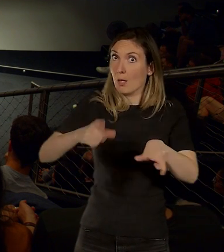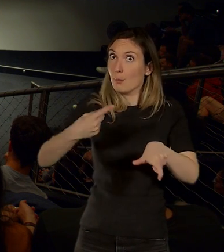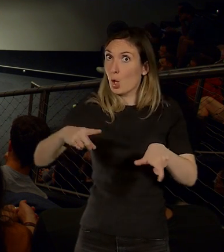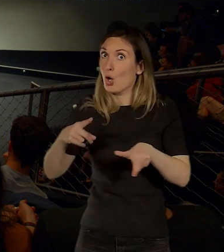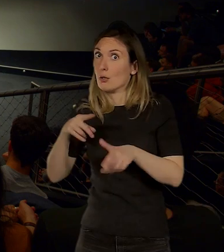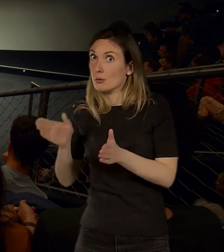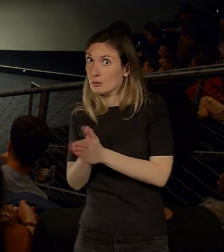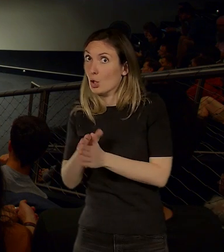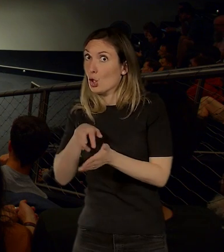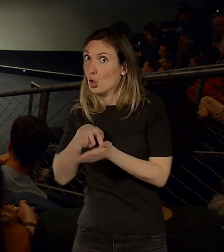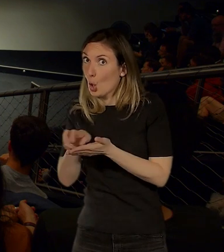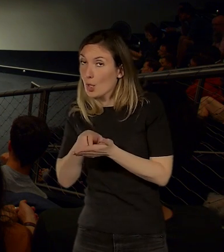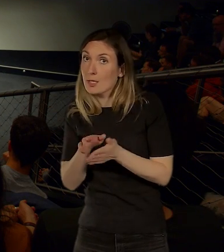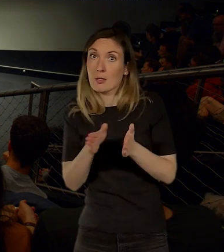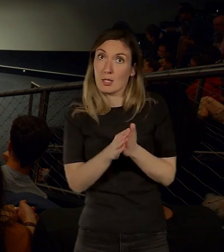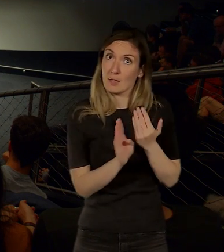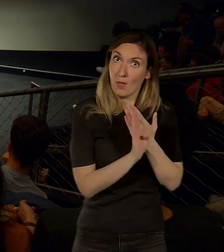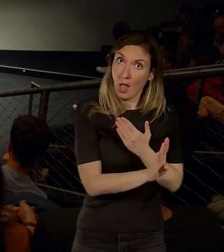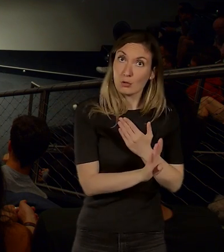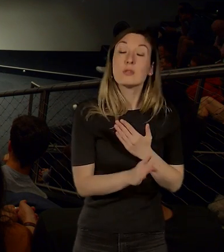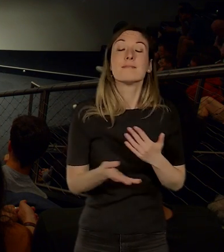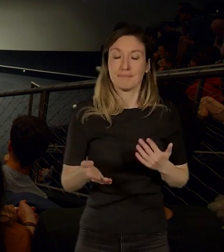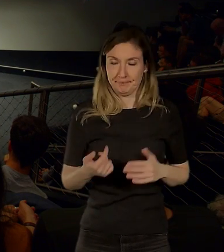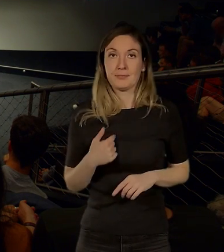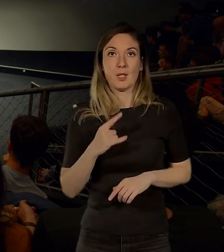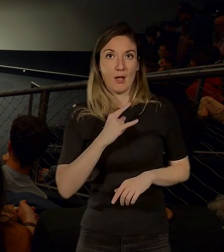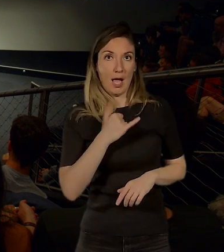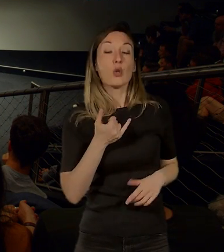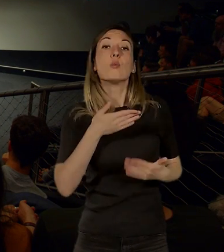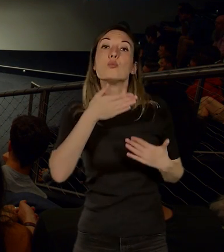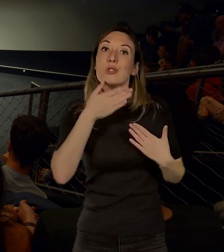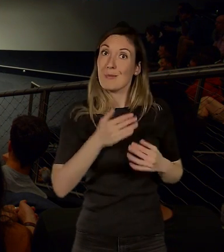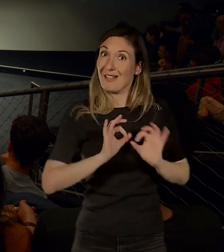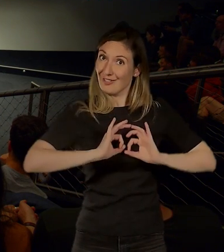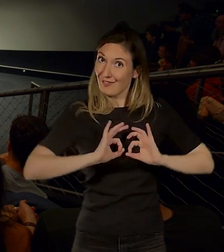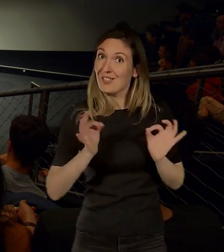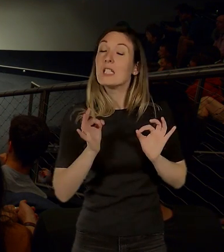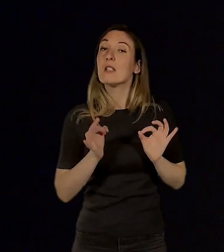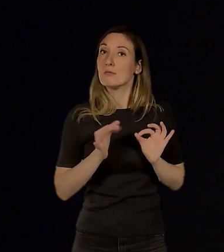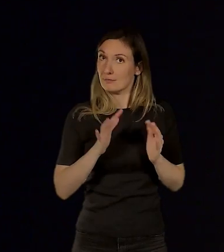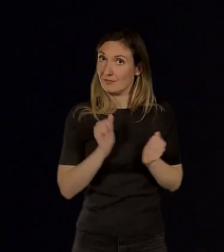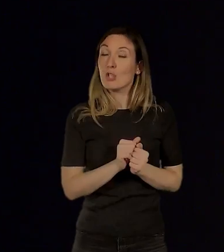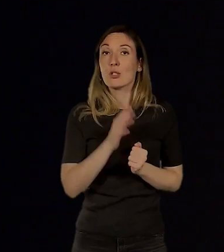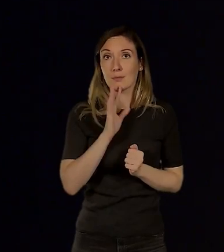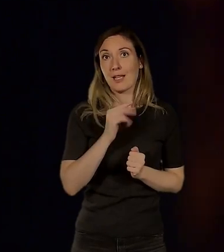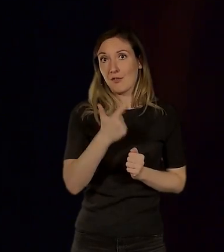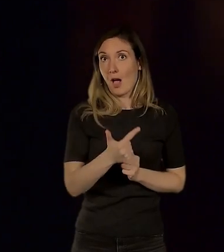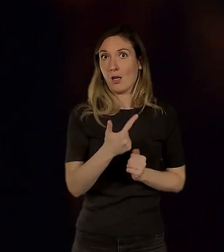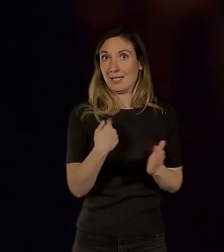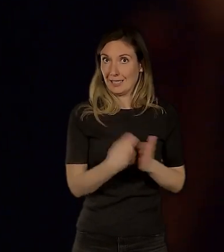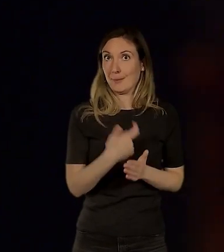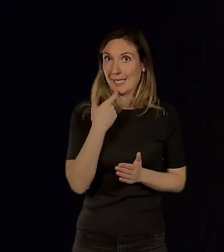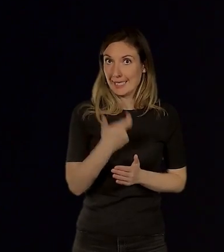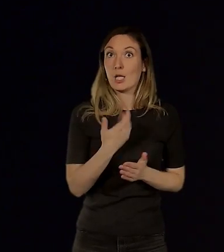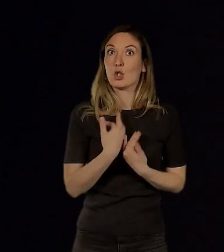samozřejmě to oddělené řešení jako vnímáme jako vlastně to cílové. Děkuji moc. Tak teď poprosím mikrofon,